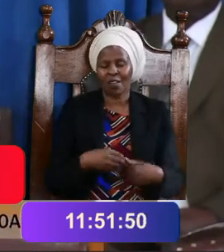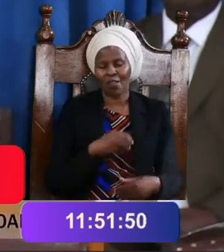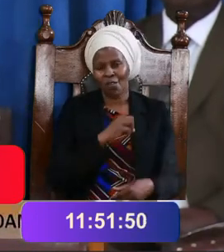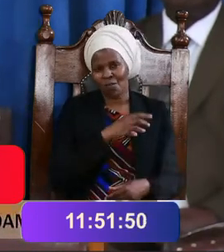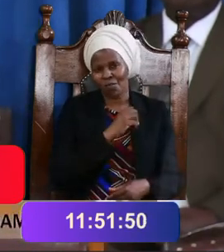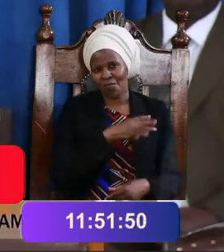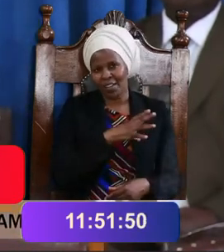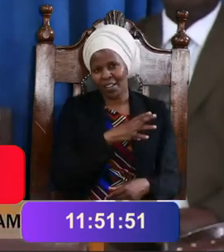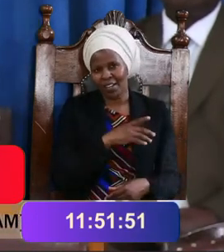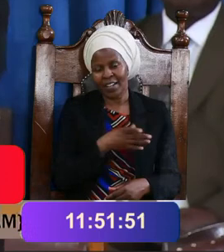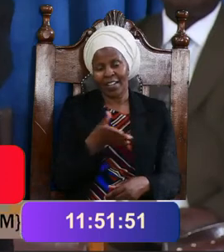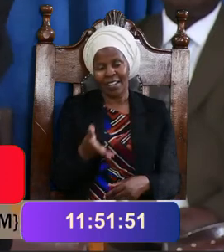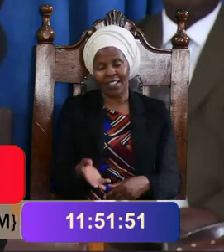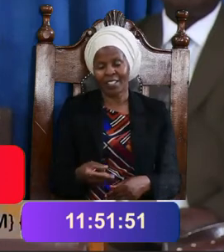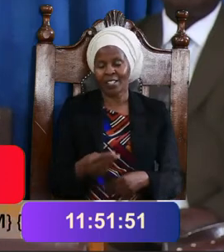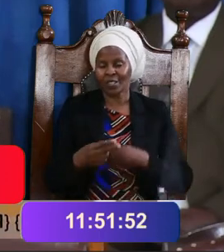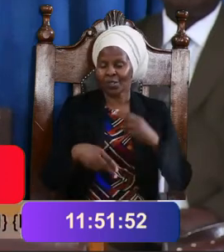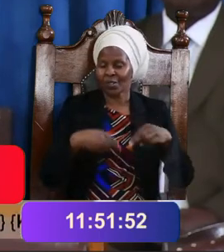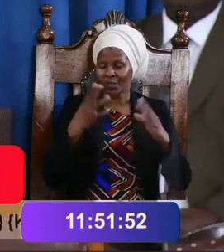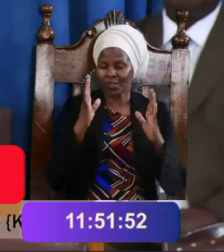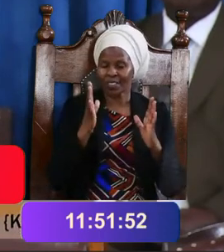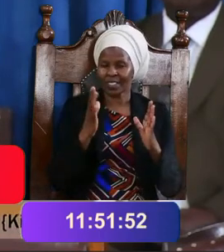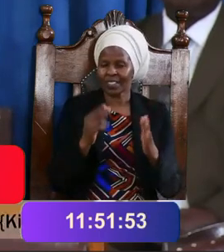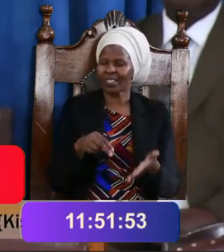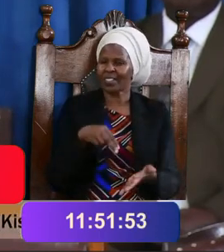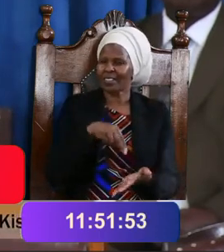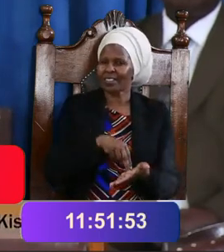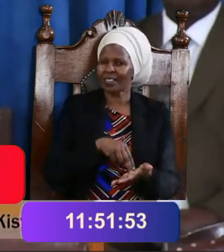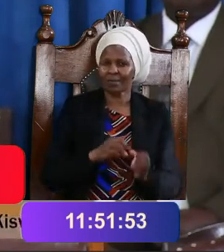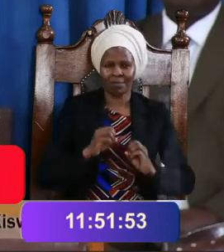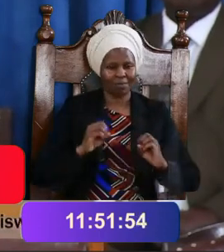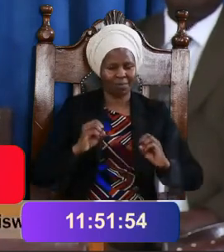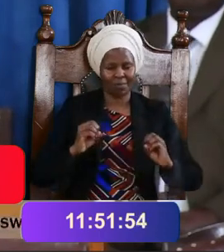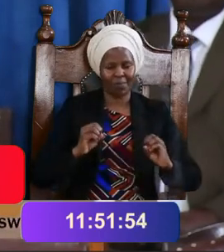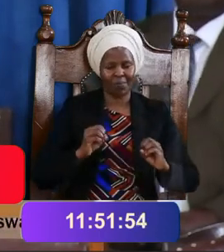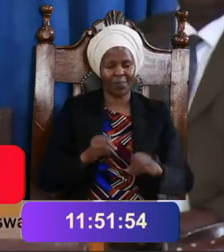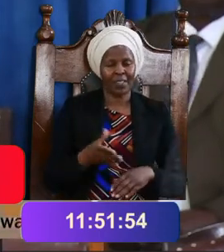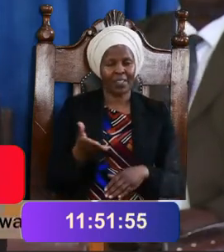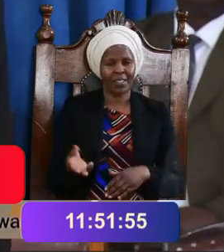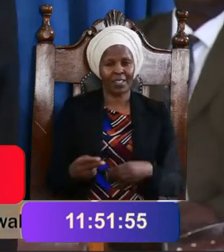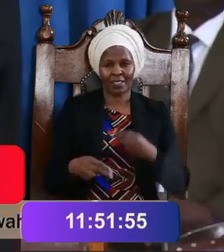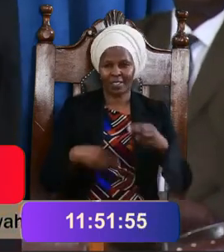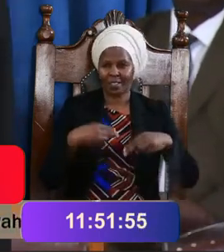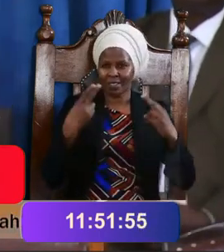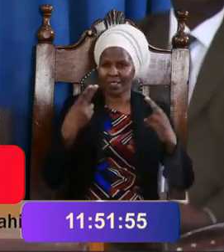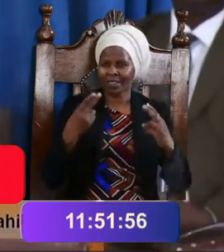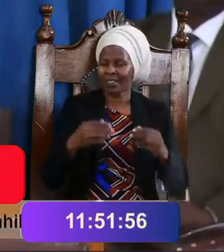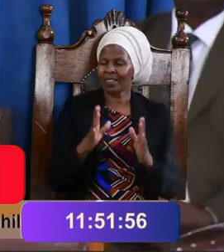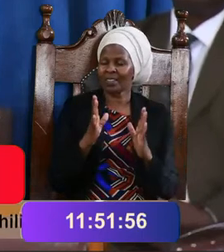na hozana yake pia haikusimama. Hozana ya Petero mwenyewe